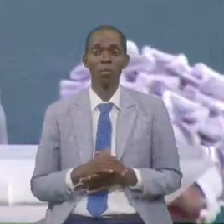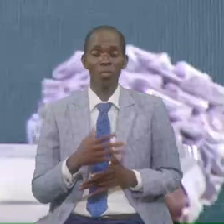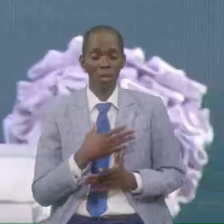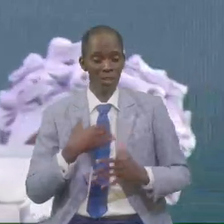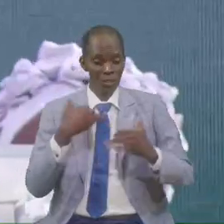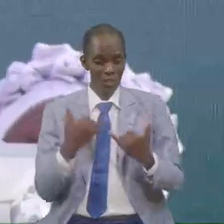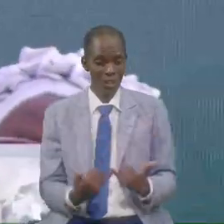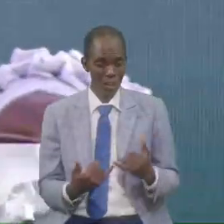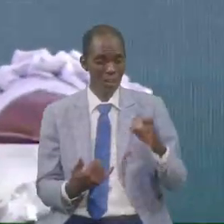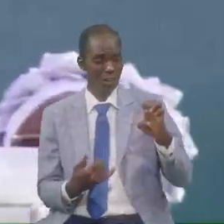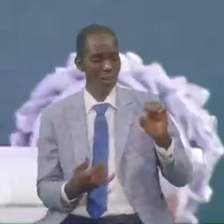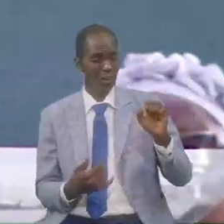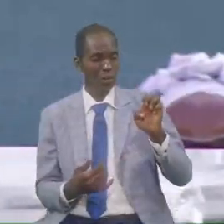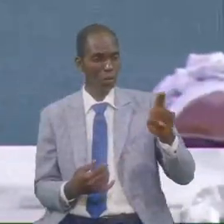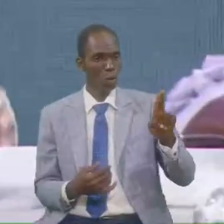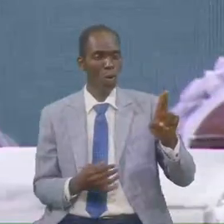valide.